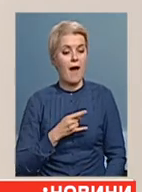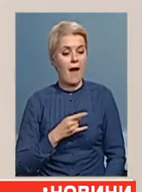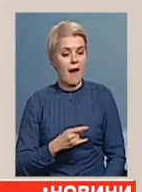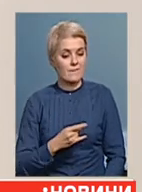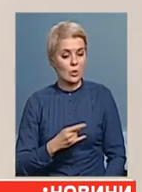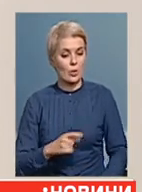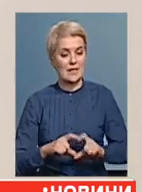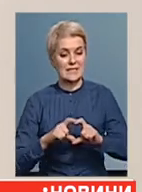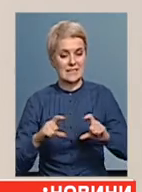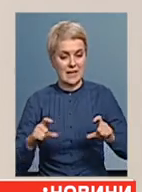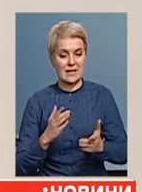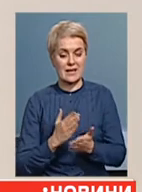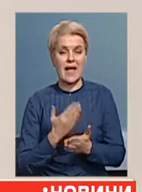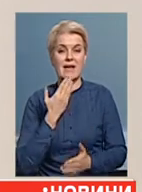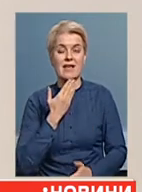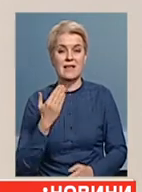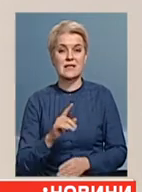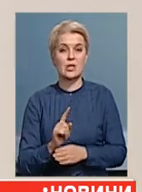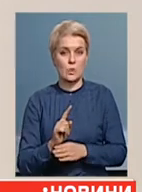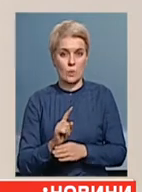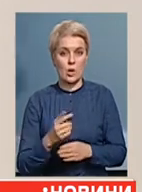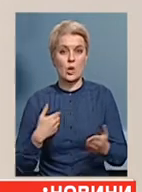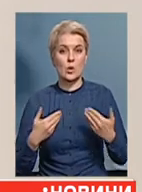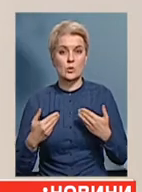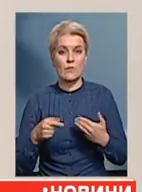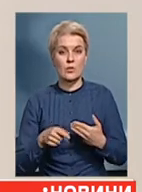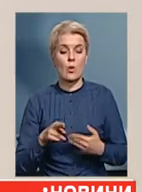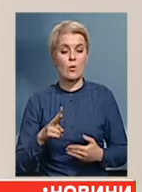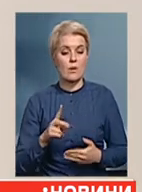автостанціях діють ще радянські норми стосовно